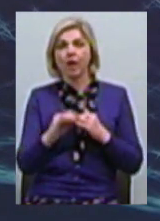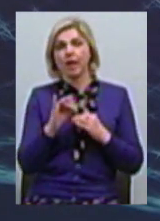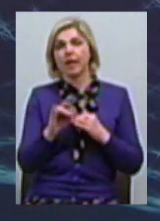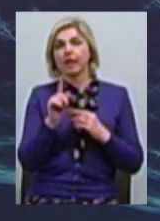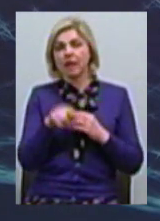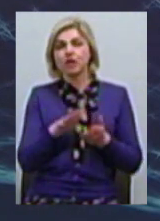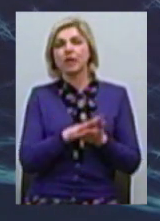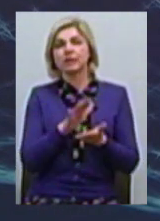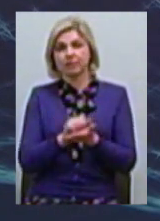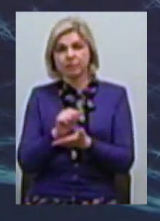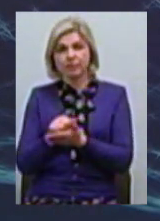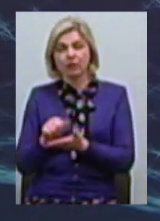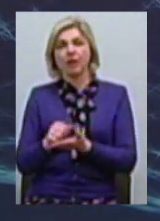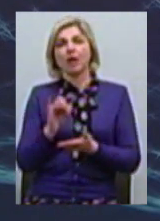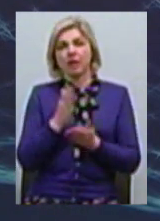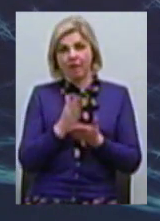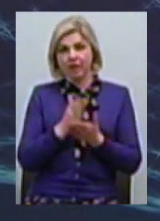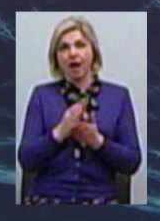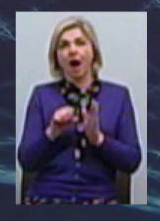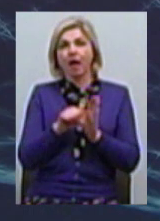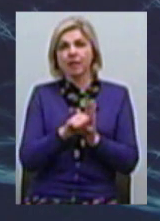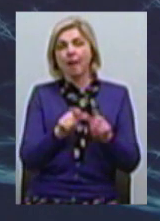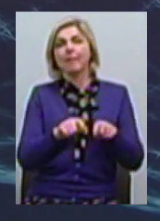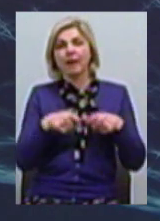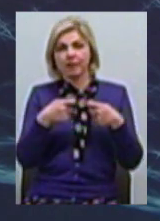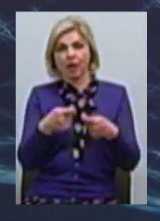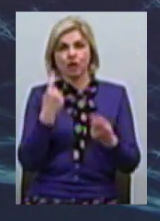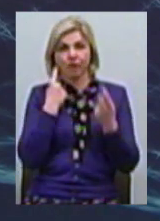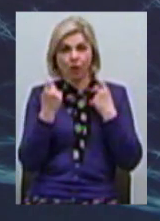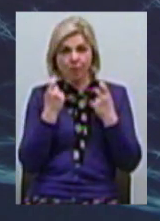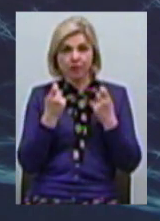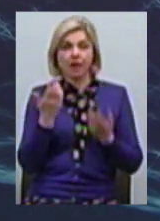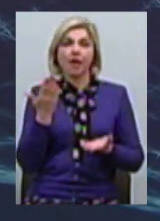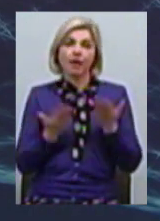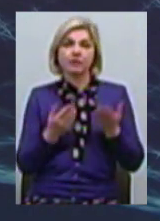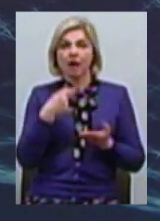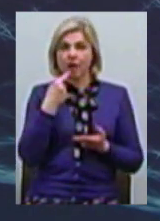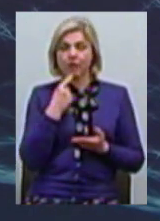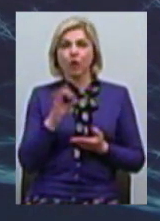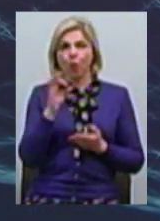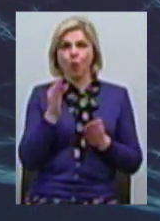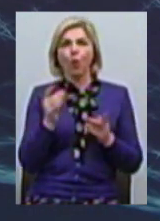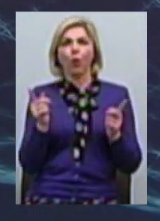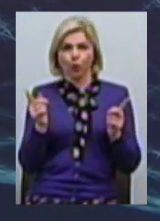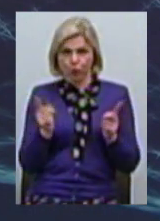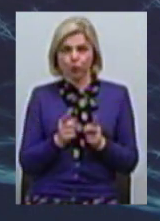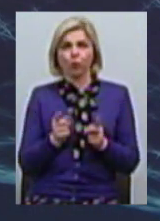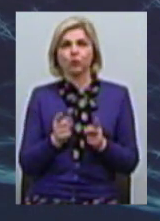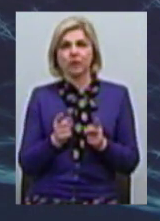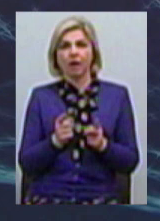средства массовой информации являются каналами передачи информации. Если говорить только узко в рамках